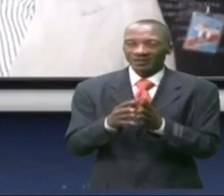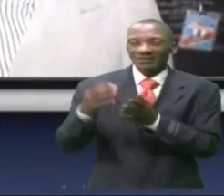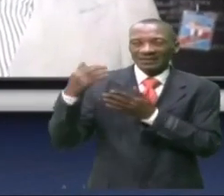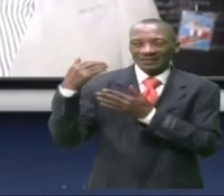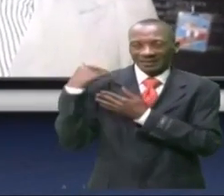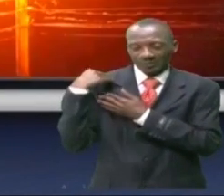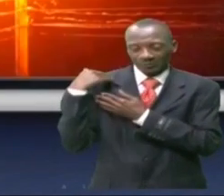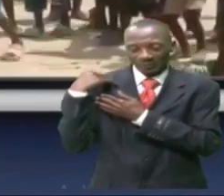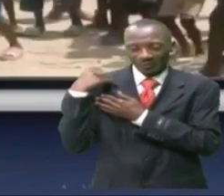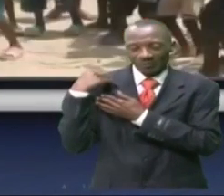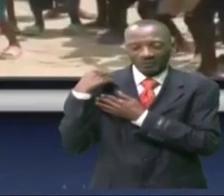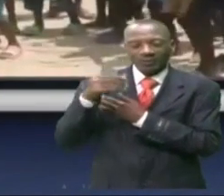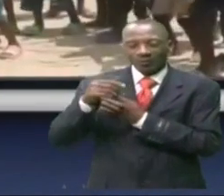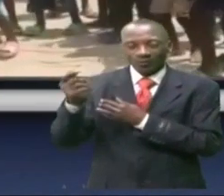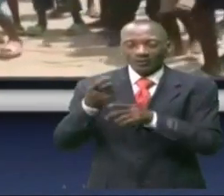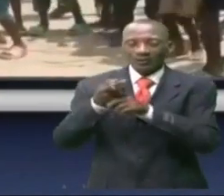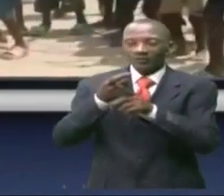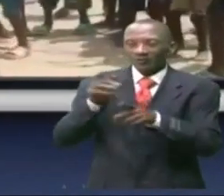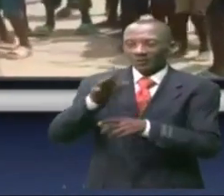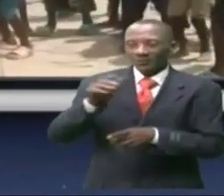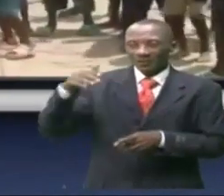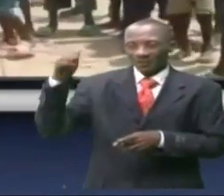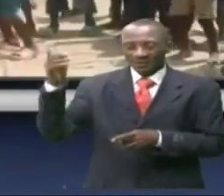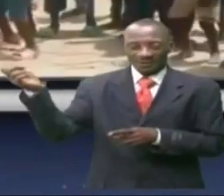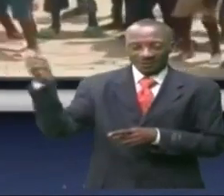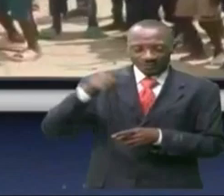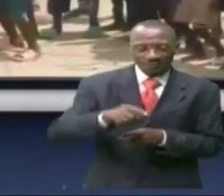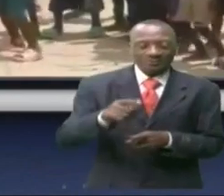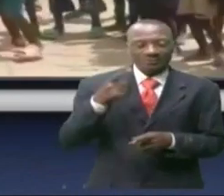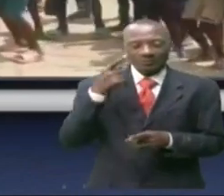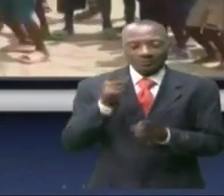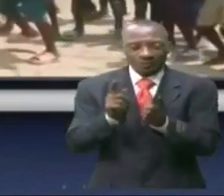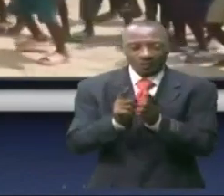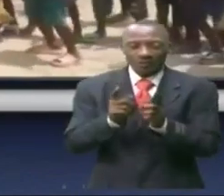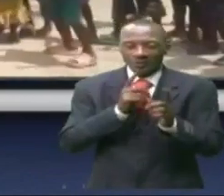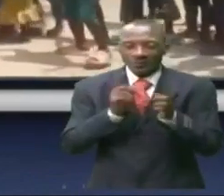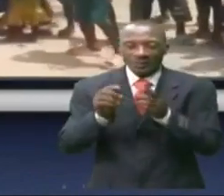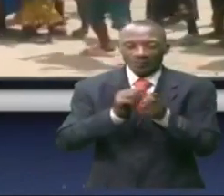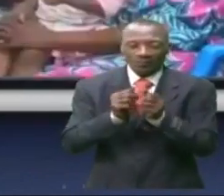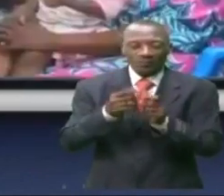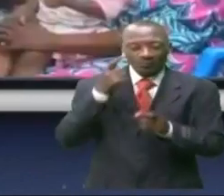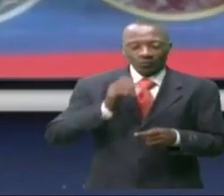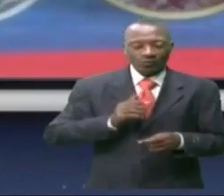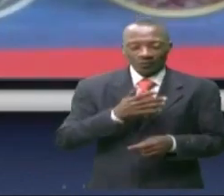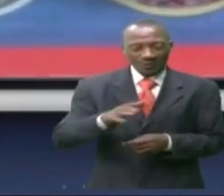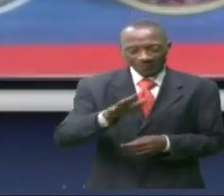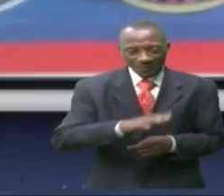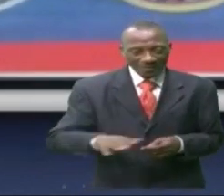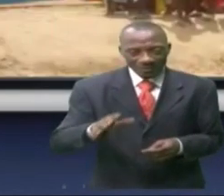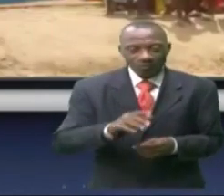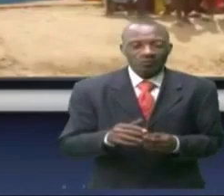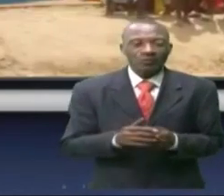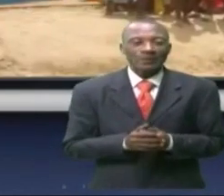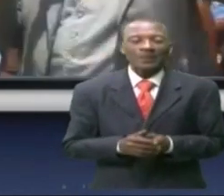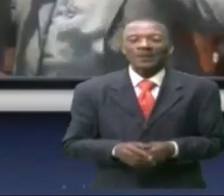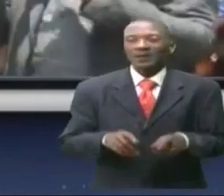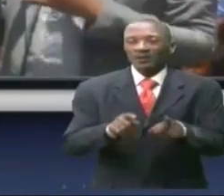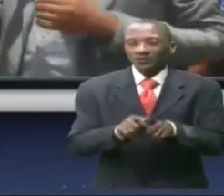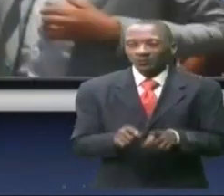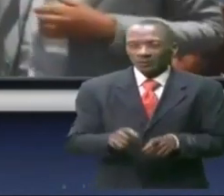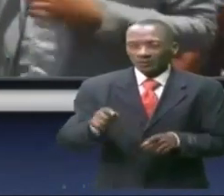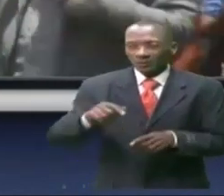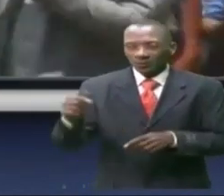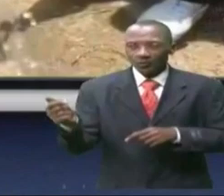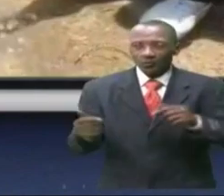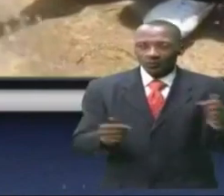Tchopo. C'est certainement le souhait des autorités provinciales. Aussi, la notabilité, un élu du coin a fait don de bornes fontaines